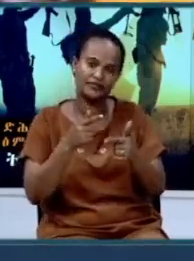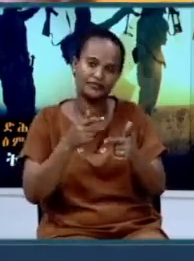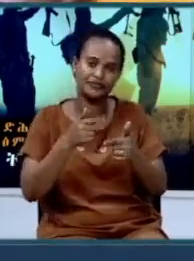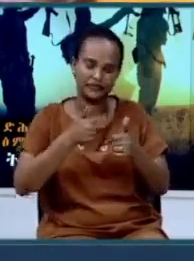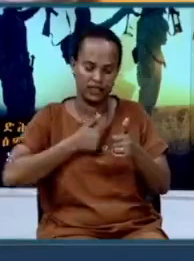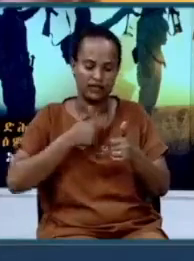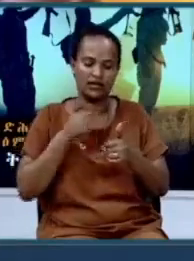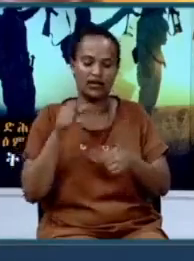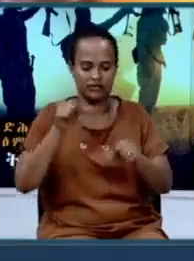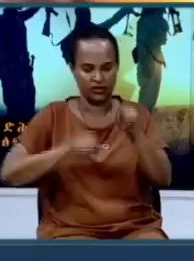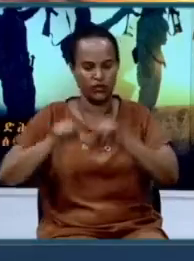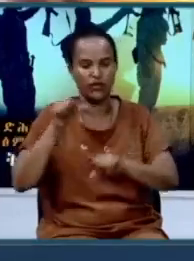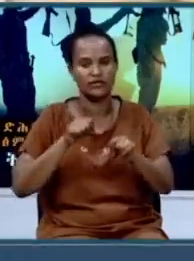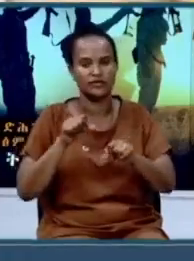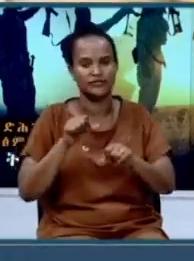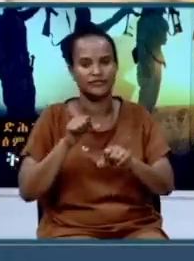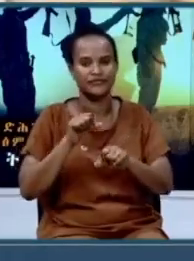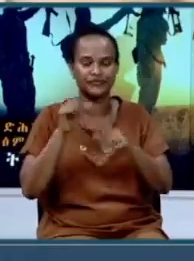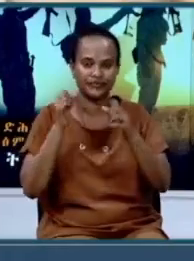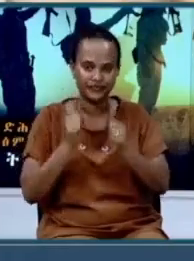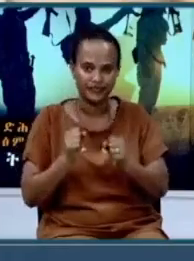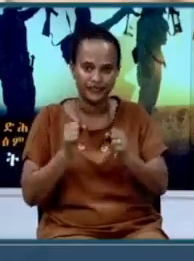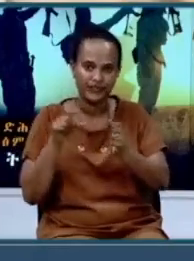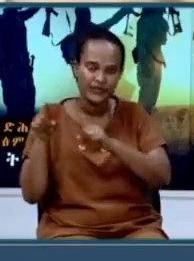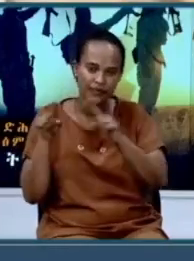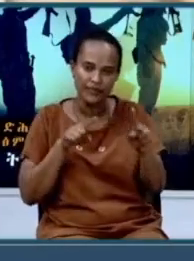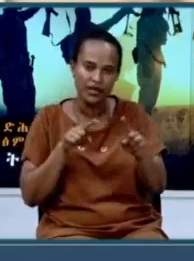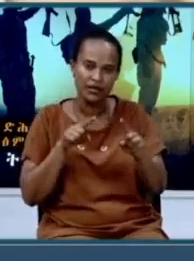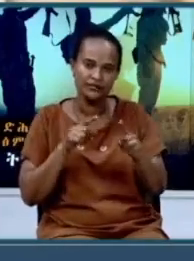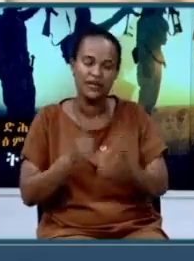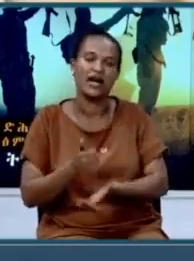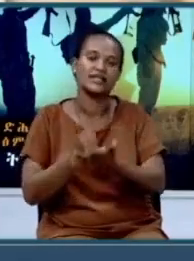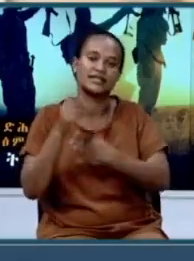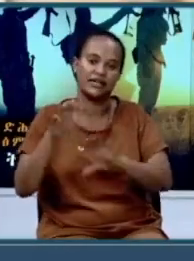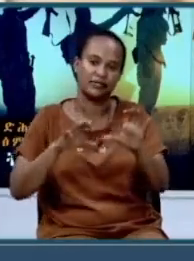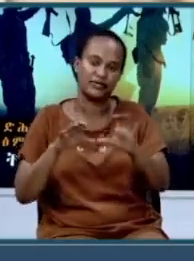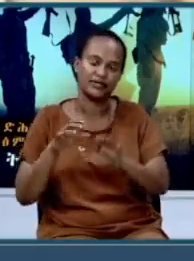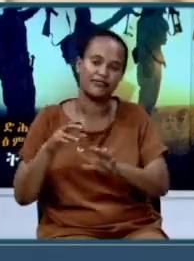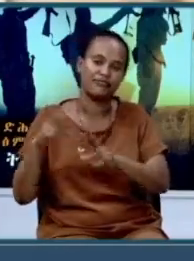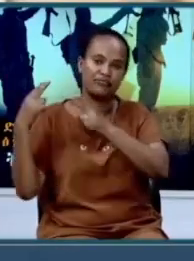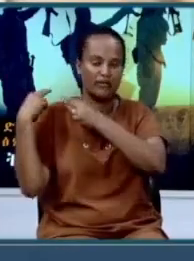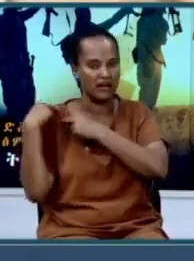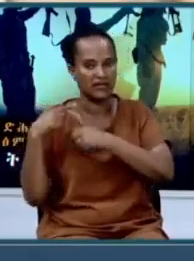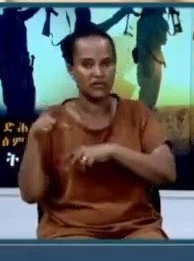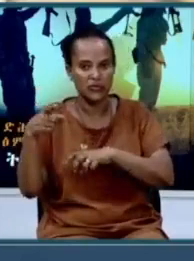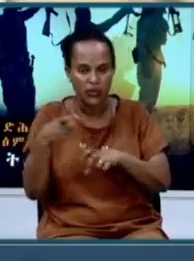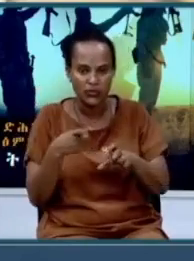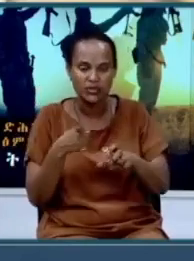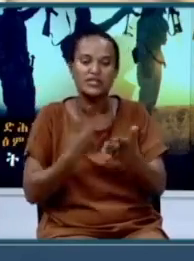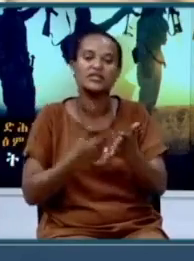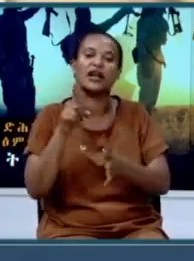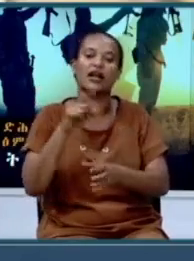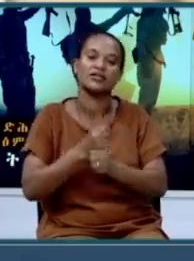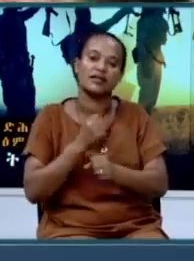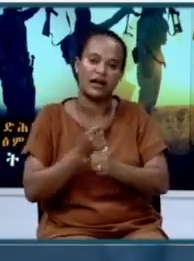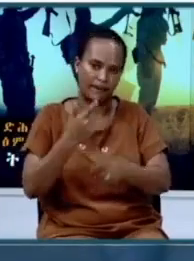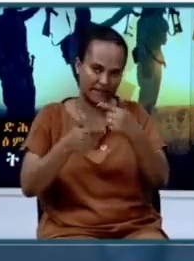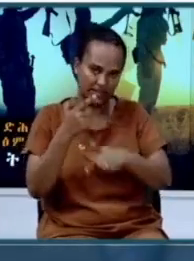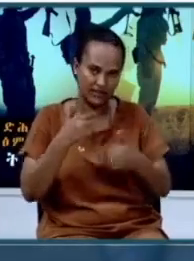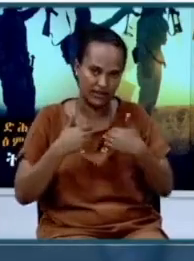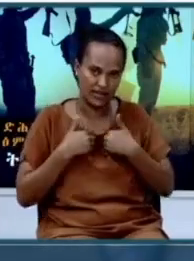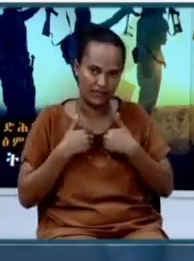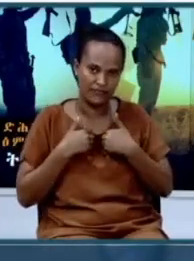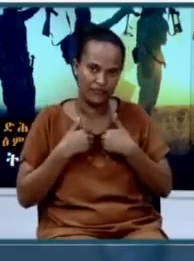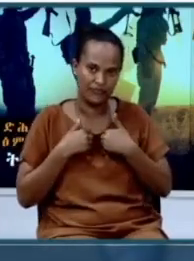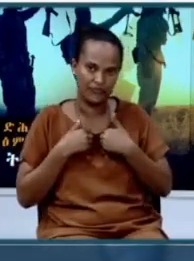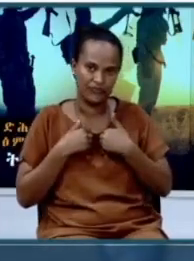ክነበርክት ዝኸኣለ ድማ ብናንስ ደሞ ሓገዝ ክገብር ደጀን ክኸውን እዚ ኢና እናስራሕናን ነፃዓርና ዘለና ማለት ኣብ